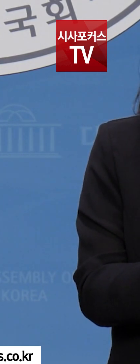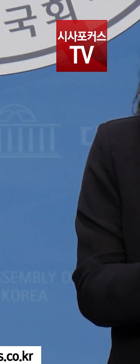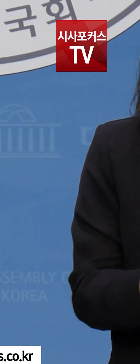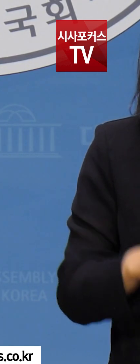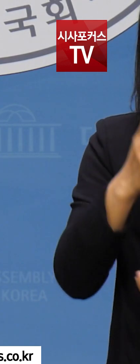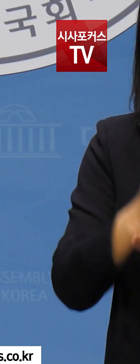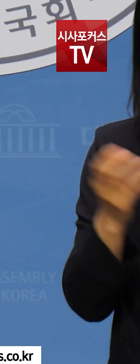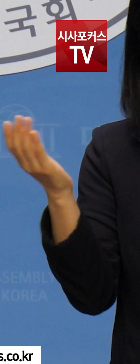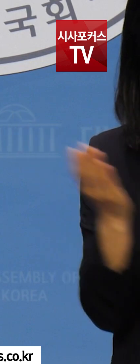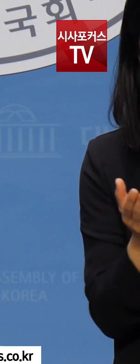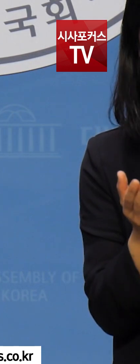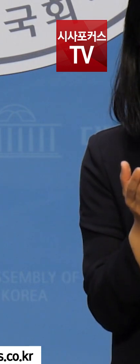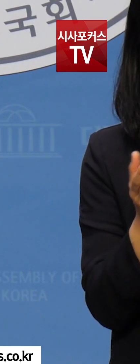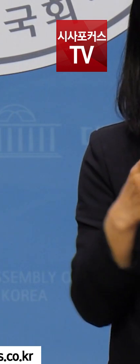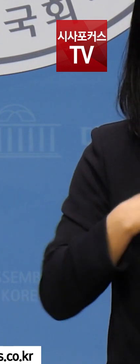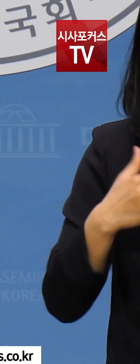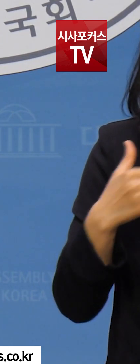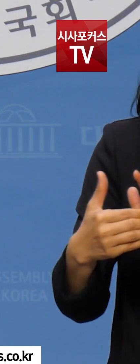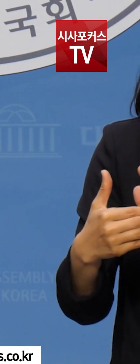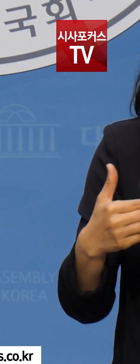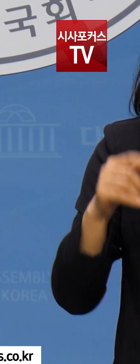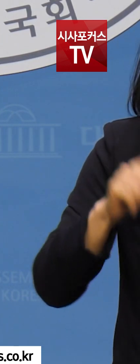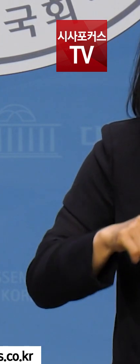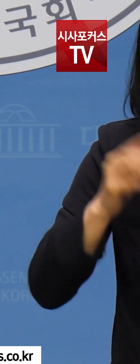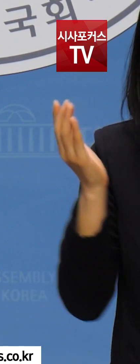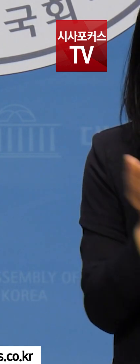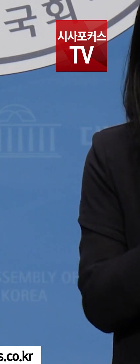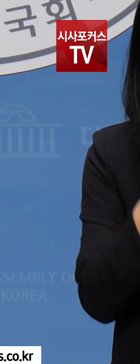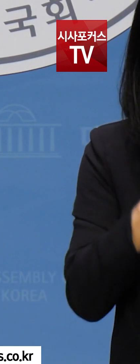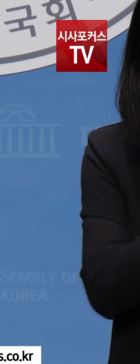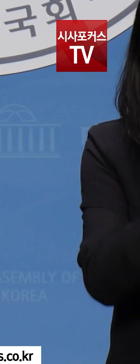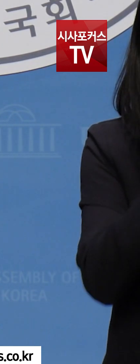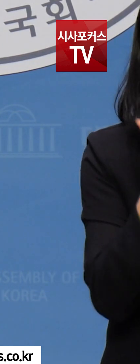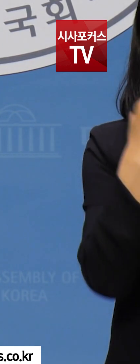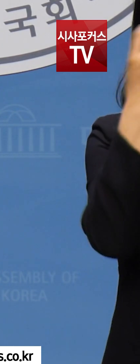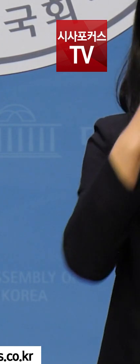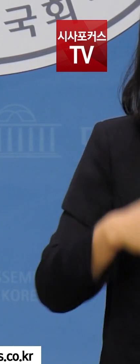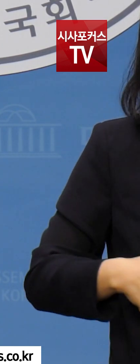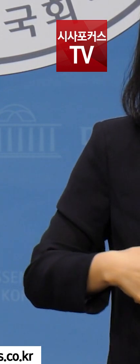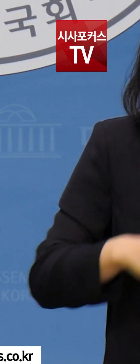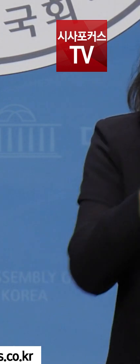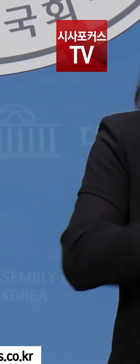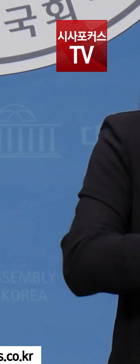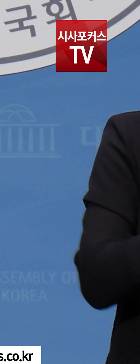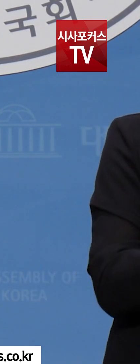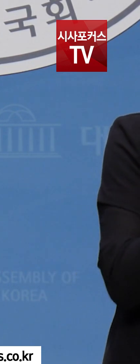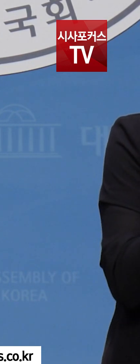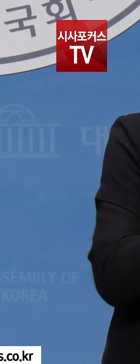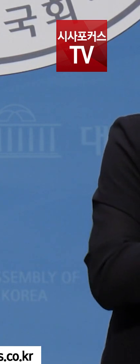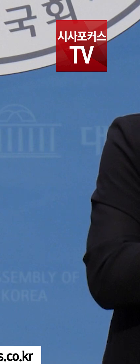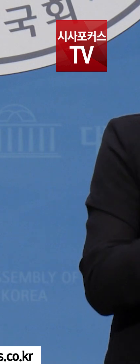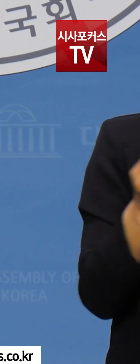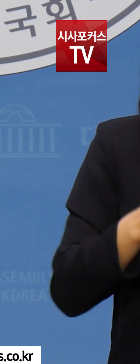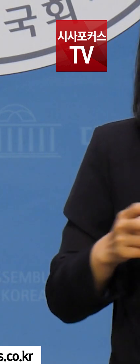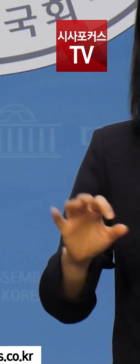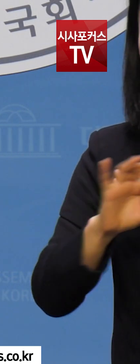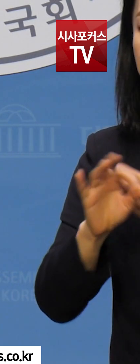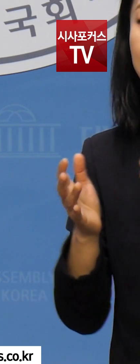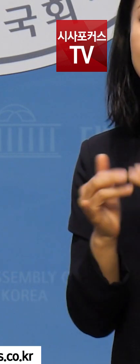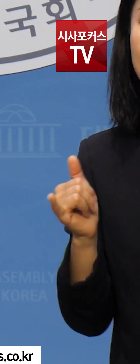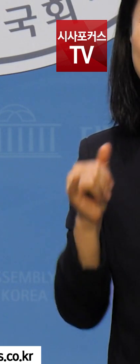원칙대로 지켜졌는지도 밝혀야 합니다. 정규직과 당일 일용직이 섞여 있었다는 진술로 볼